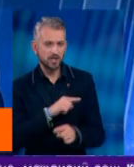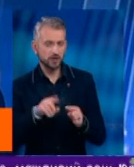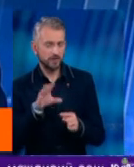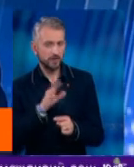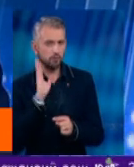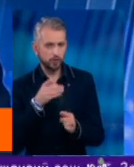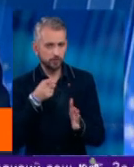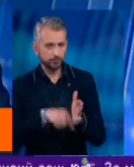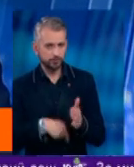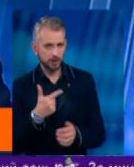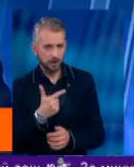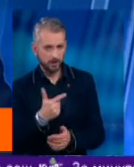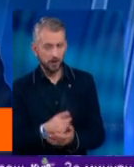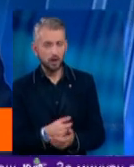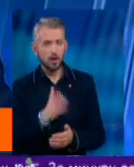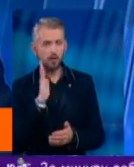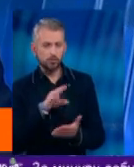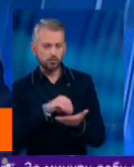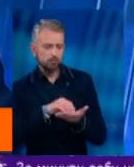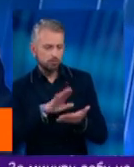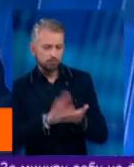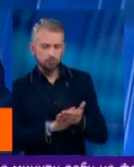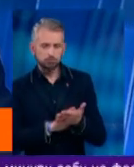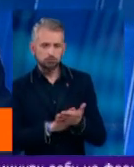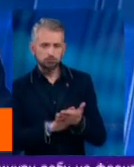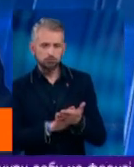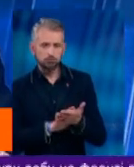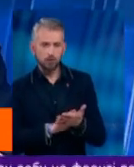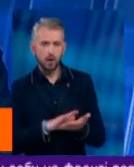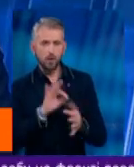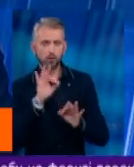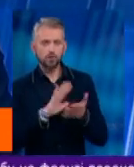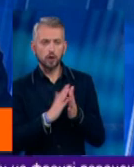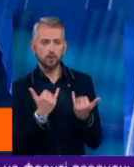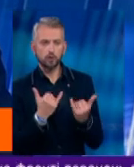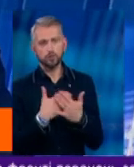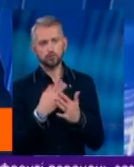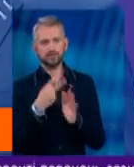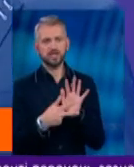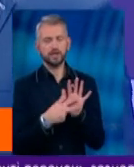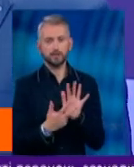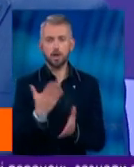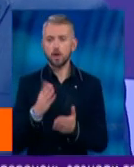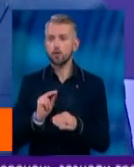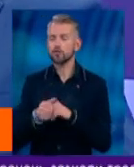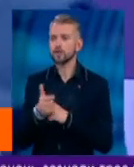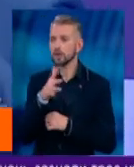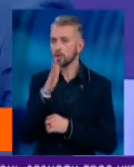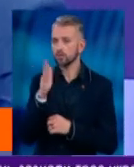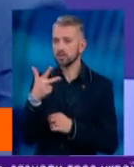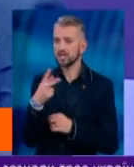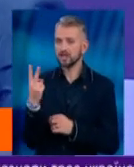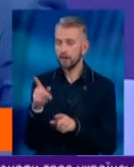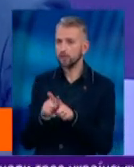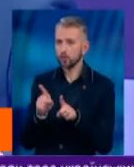буде, вже буде зафіксований оцей курс станом на сьогодні, ну, наприклад, 28. Тобто, якщо через кілька років буде 32, то